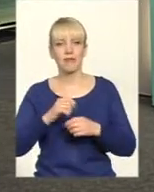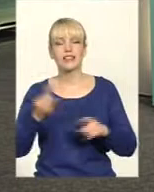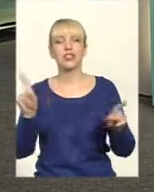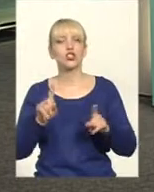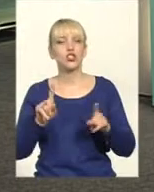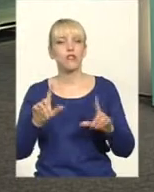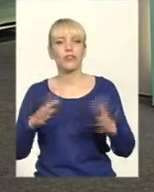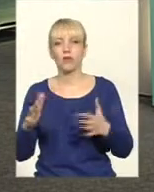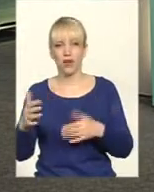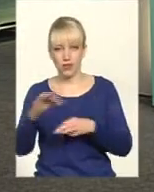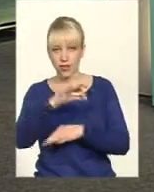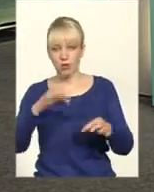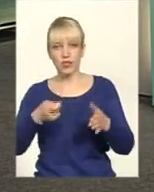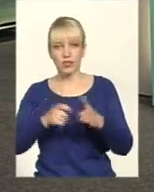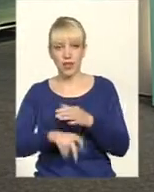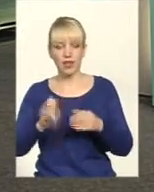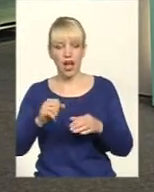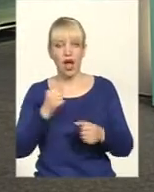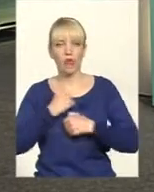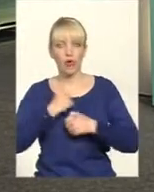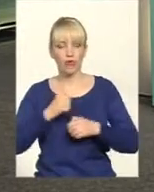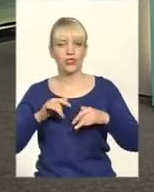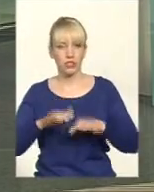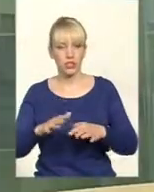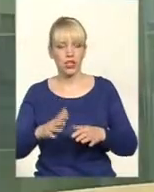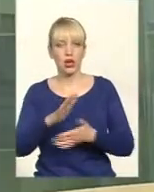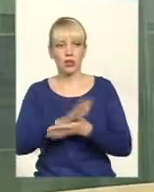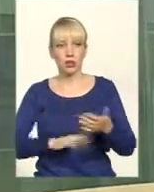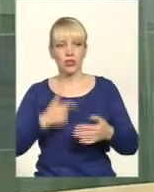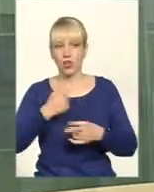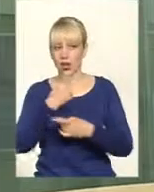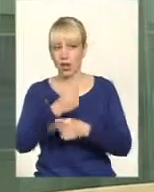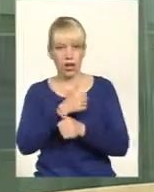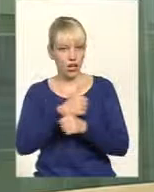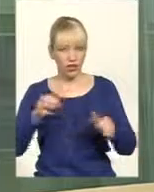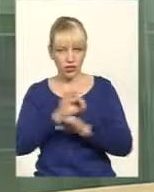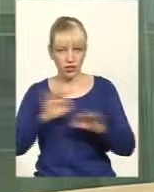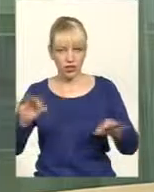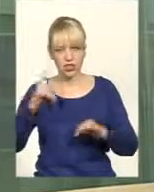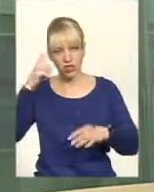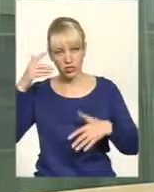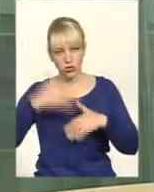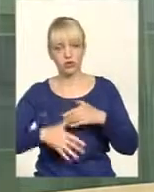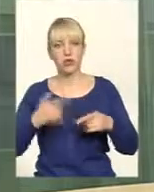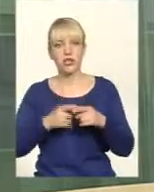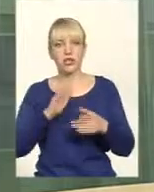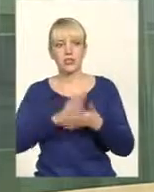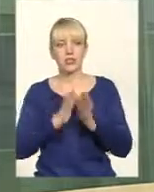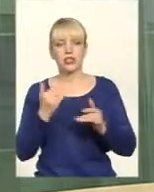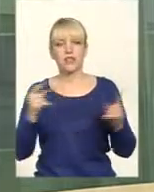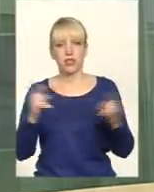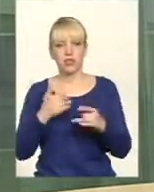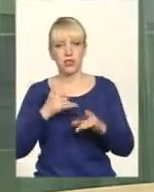Проект закрився, бойові дії продовжуються? Значить, ну, я дуже добре усвідомлю ситуацію, тому вкратце спробую вам тут зложити